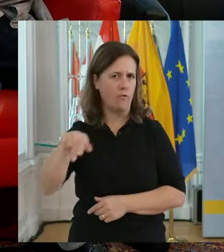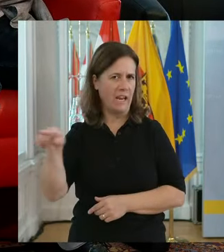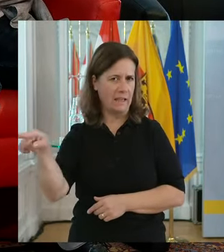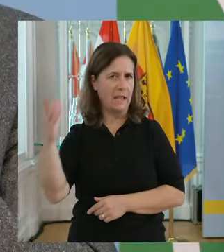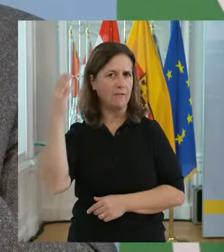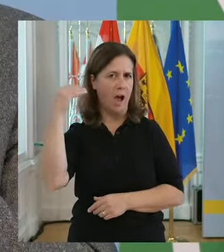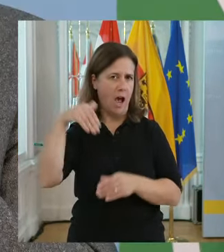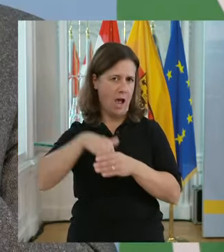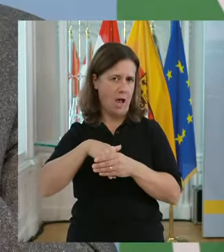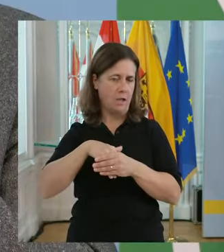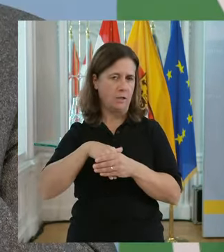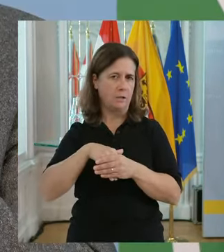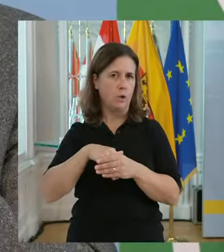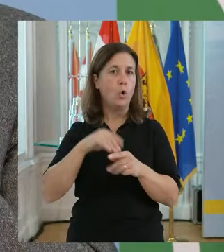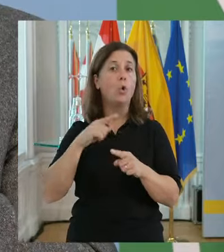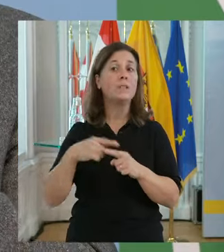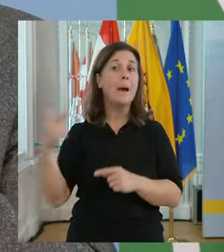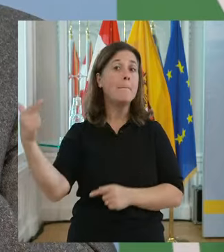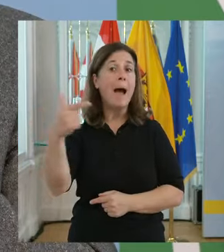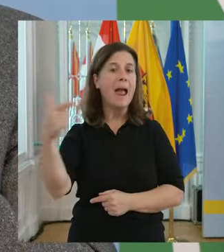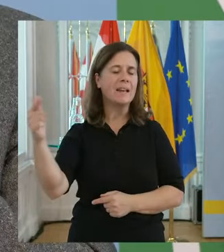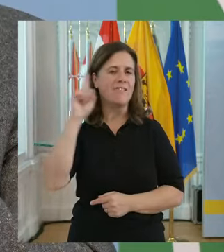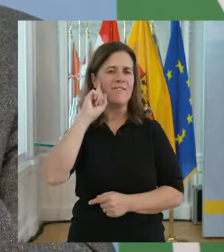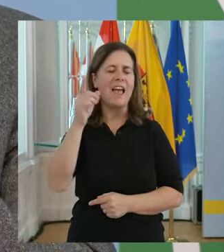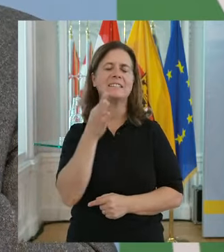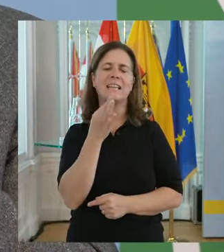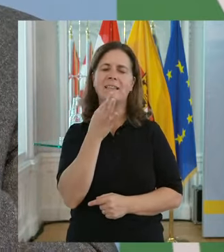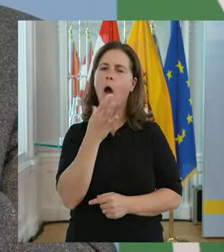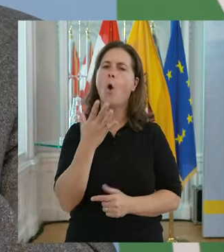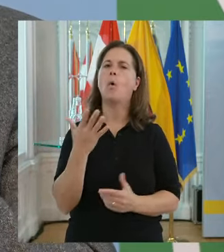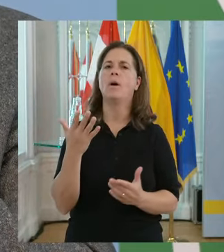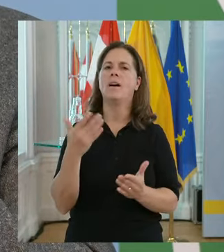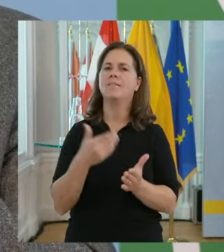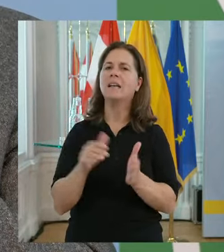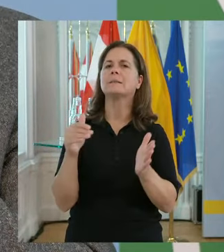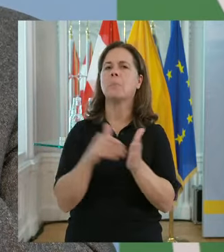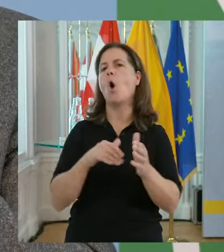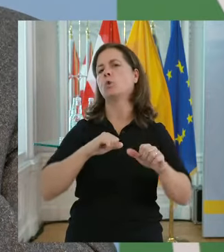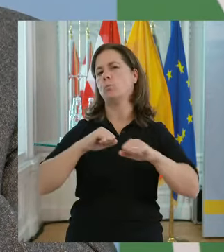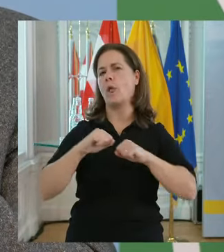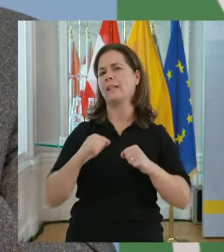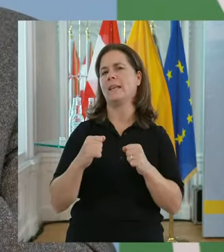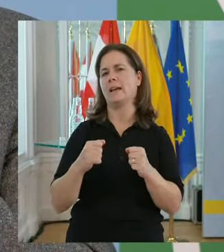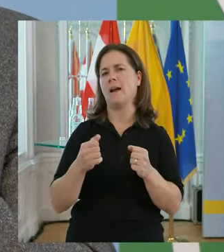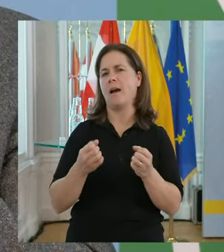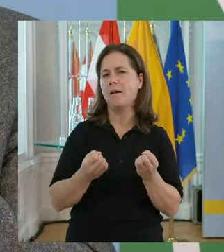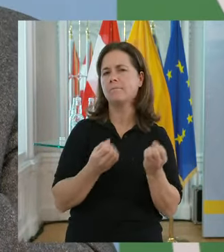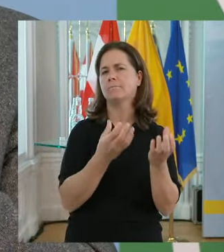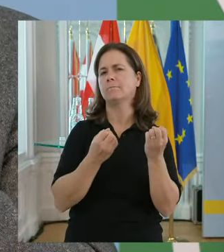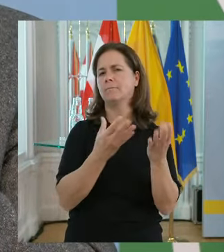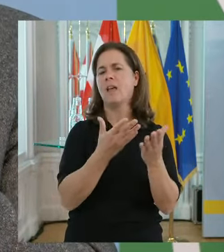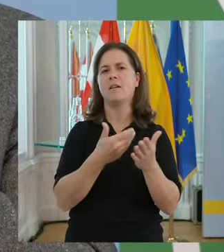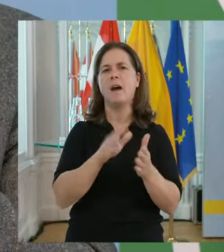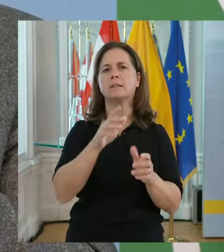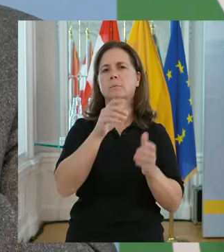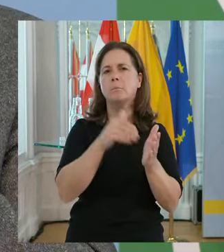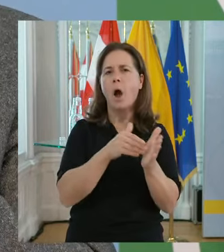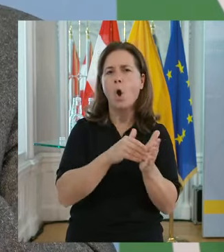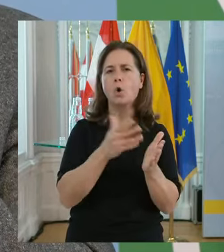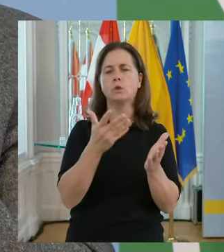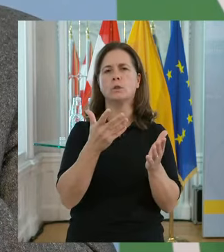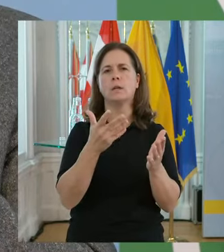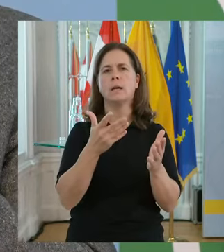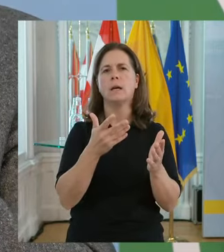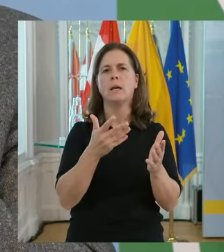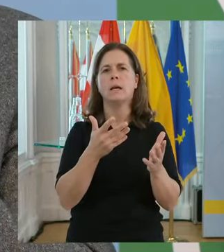gewesen ist. Und die beiden wissen genau, was brauchen Politiker, was brauchen Personal,